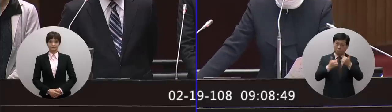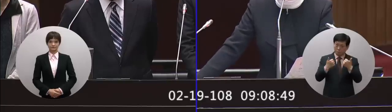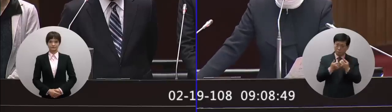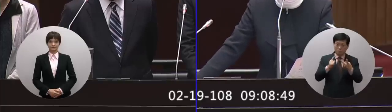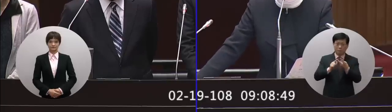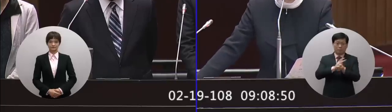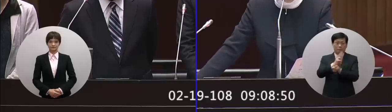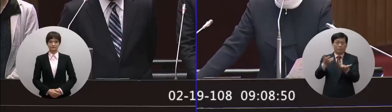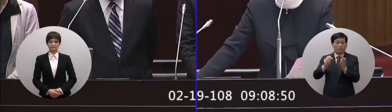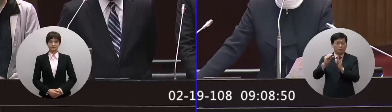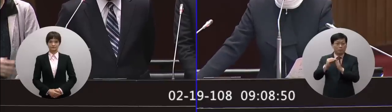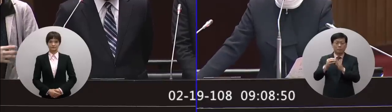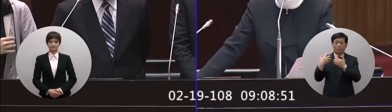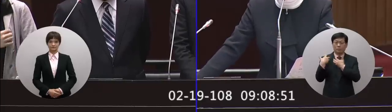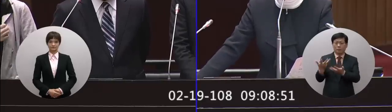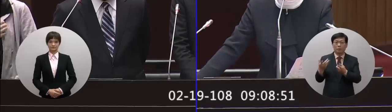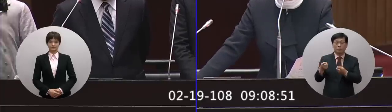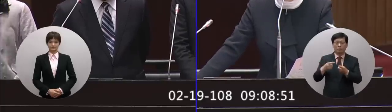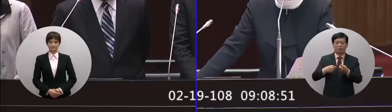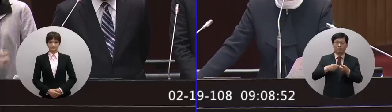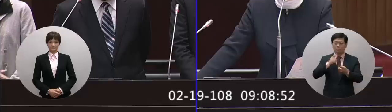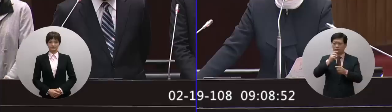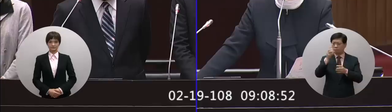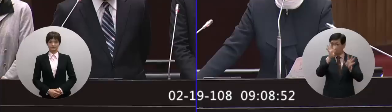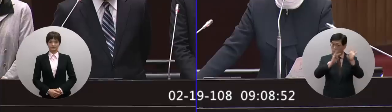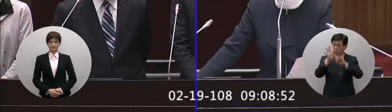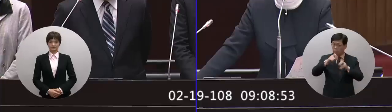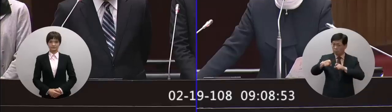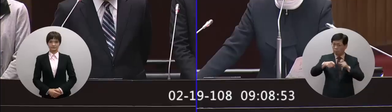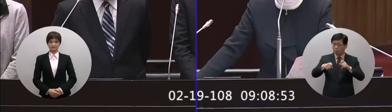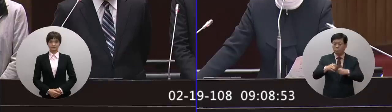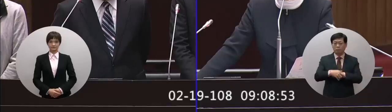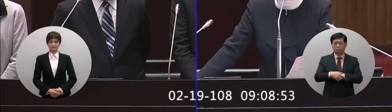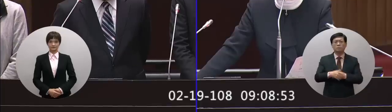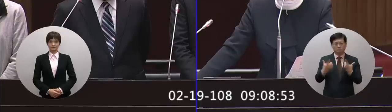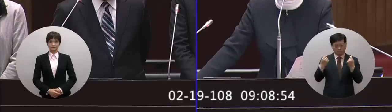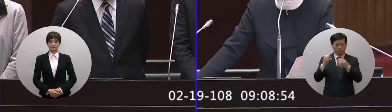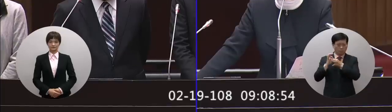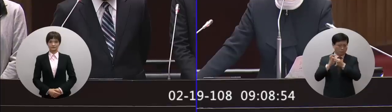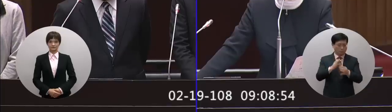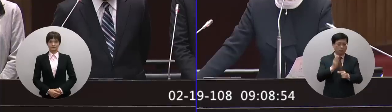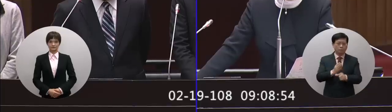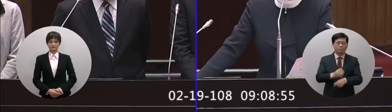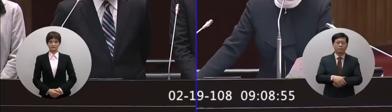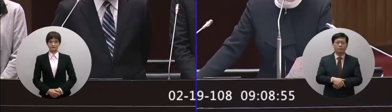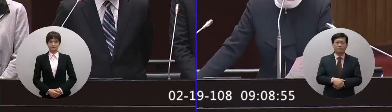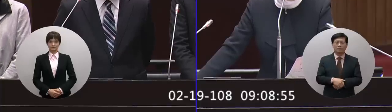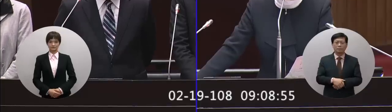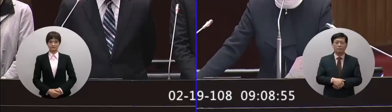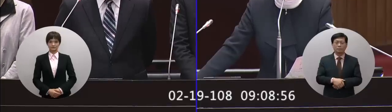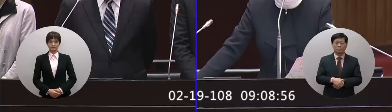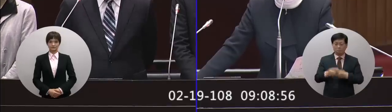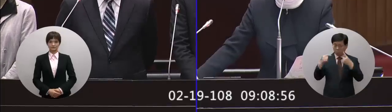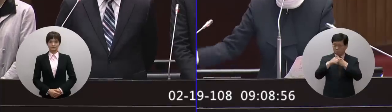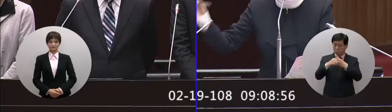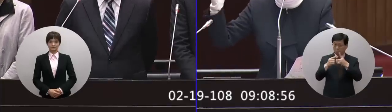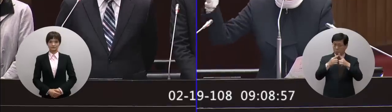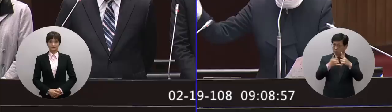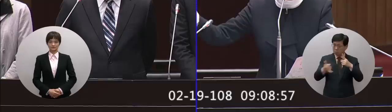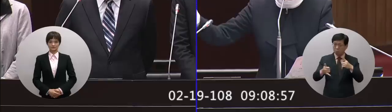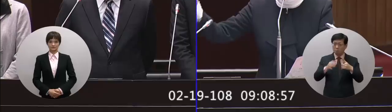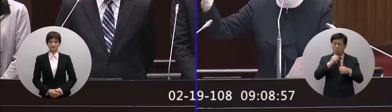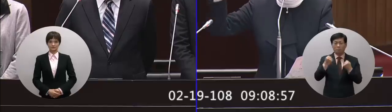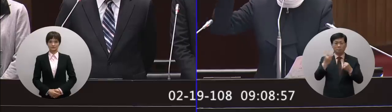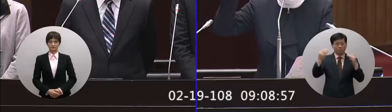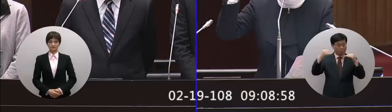还有林务局所委托的相关调查计划其实一直都在进行当中。那么研究人员其实是